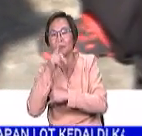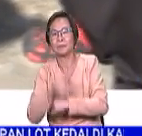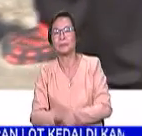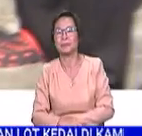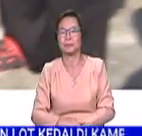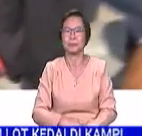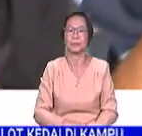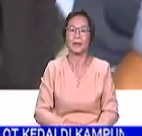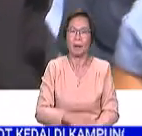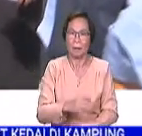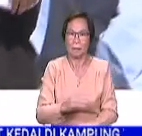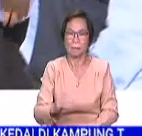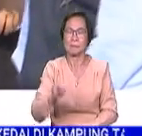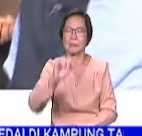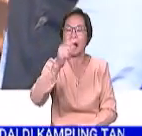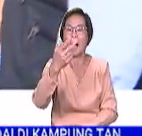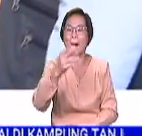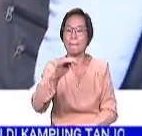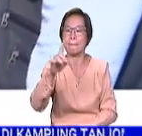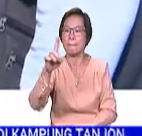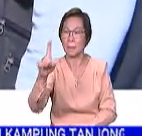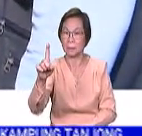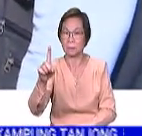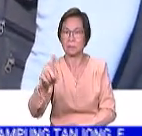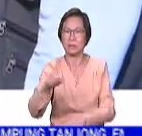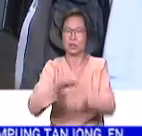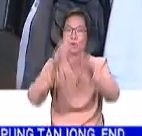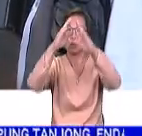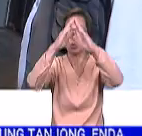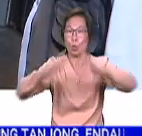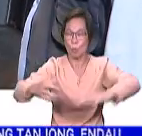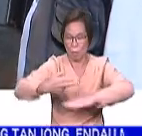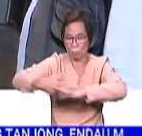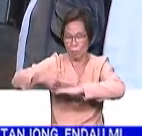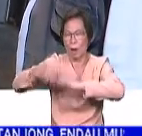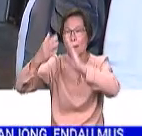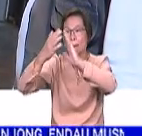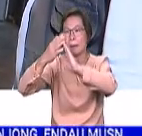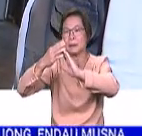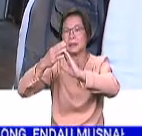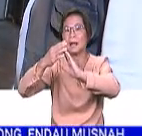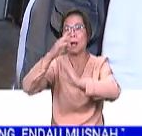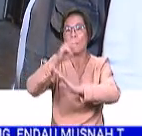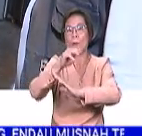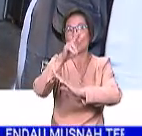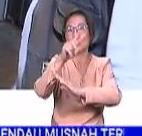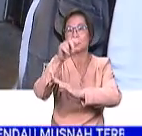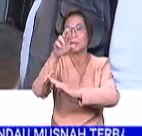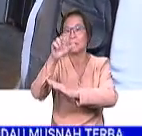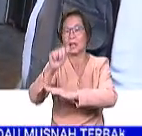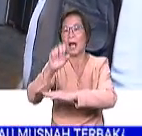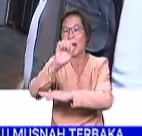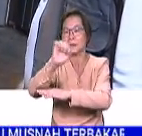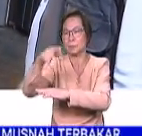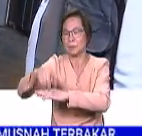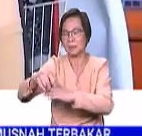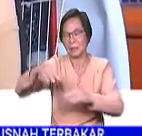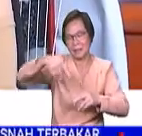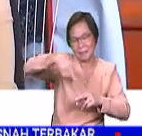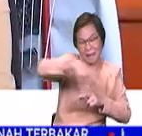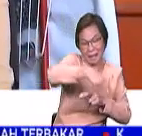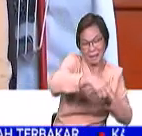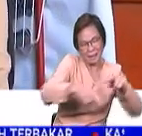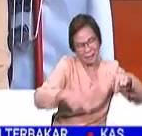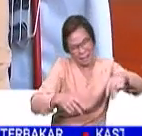Ajun pantai Merdeka Ahmad Fadli Hasyim di rumah sewanya di Banda mutiara sungai petani kaki palsu ini